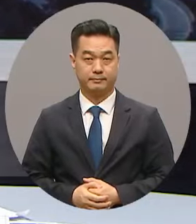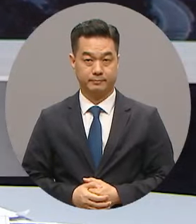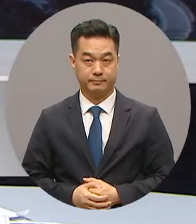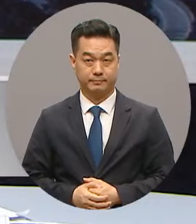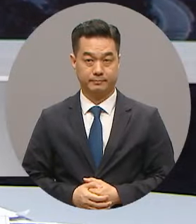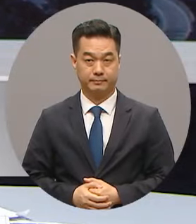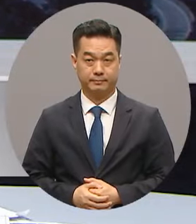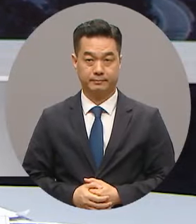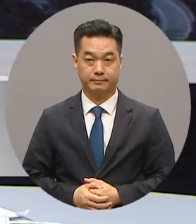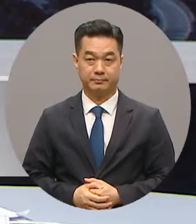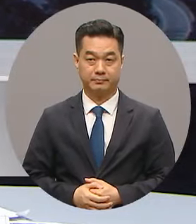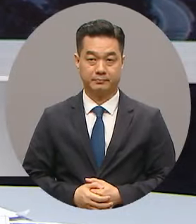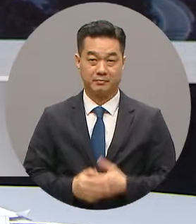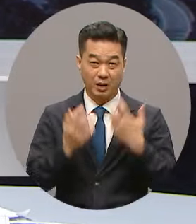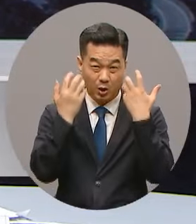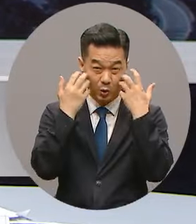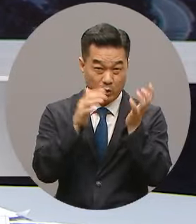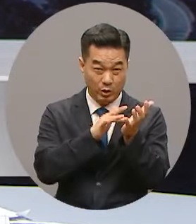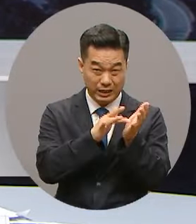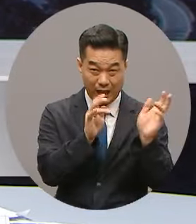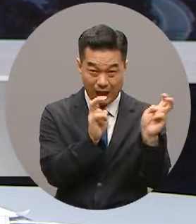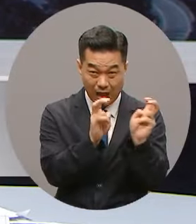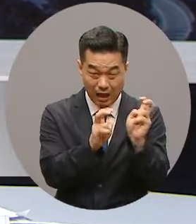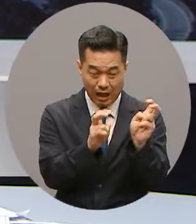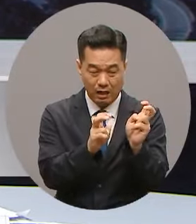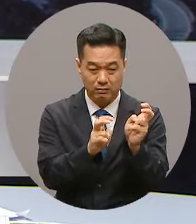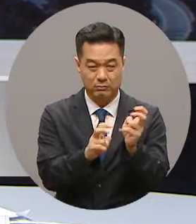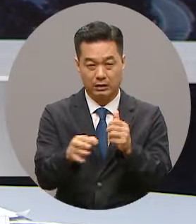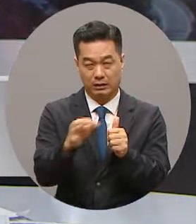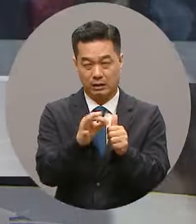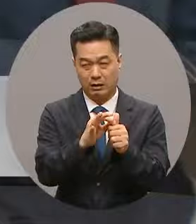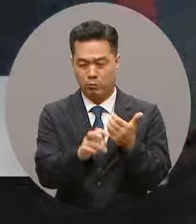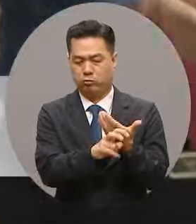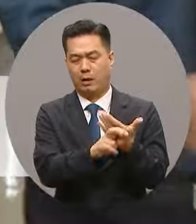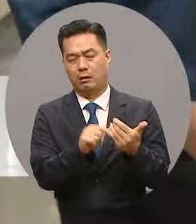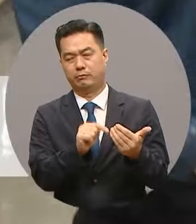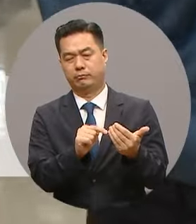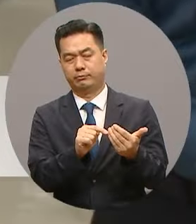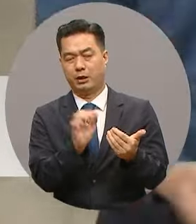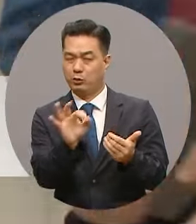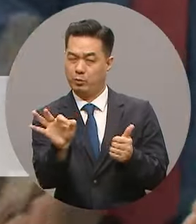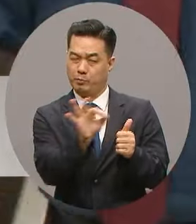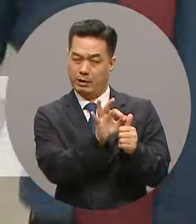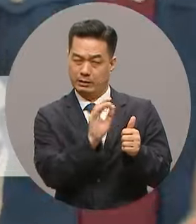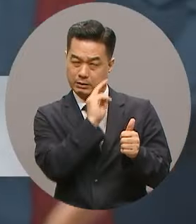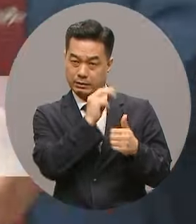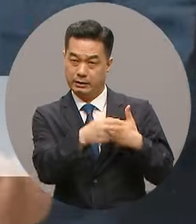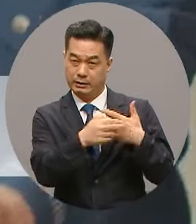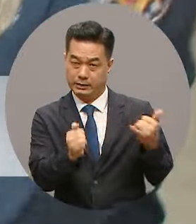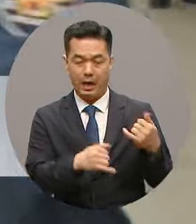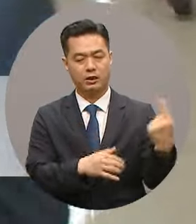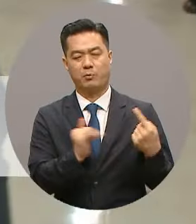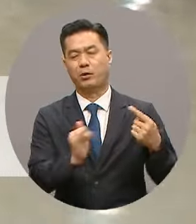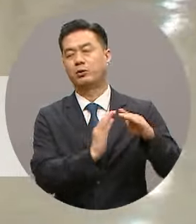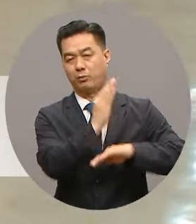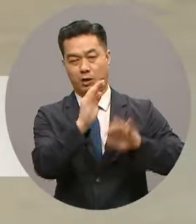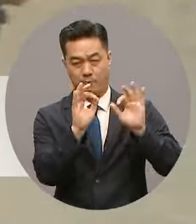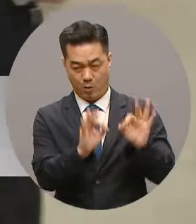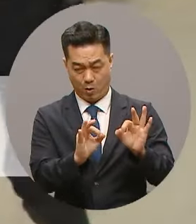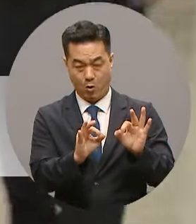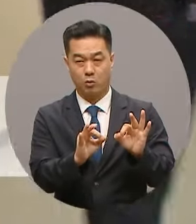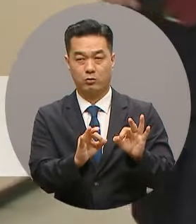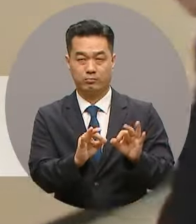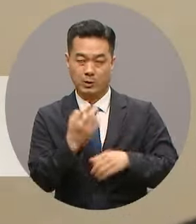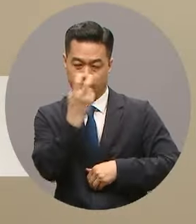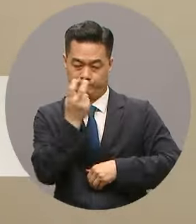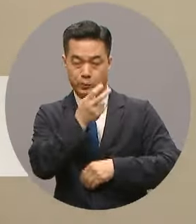고려제약 불법 리베이트 제공 의혹을 수사 중인 경찰이 리베이트를 받은 걸로 추정되는 의사가 1천명이 넘는 걸로 보고 조사